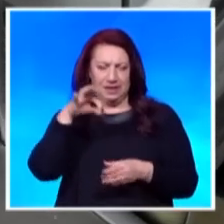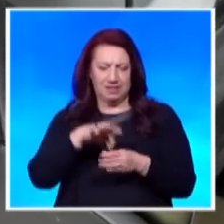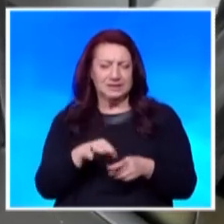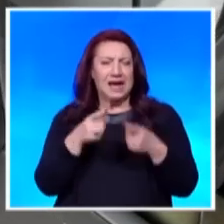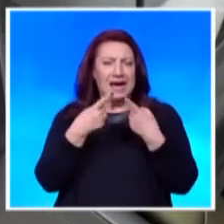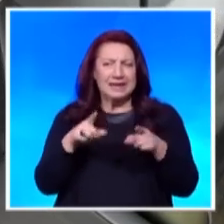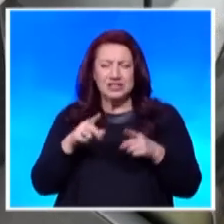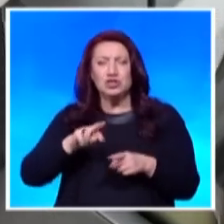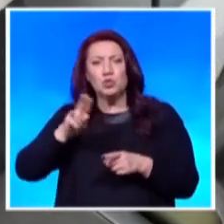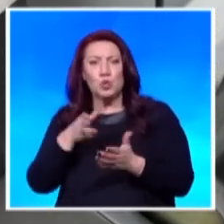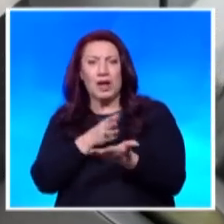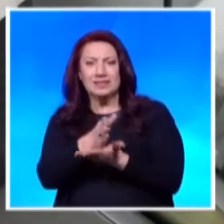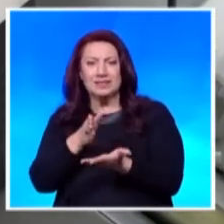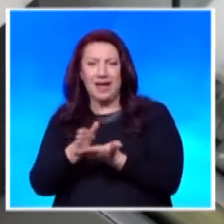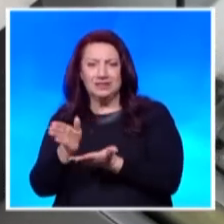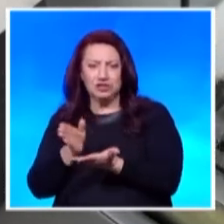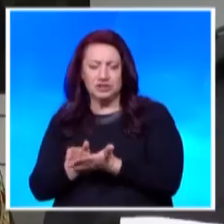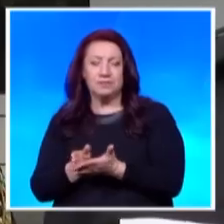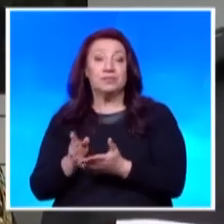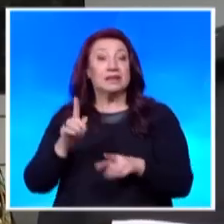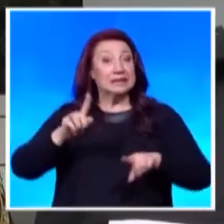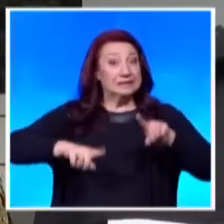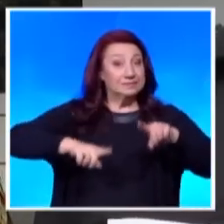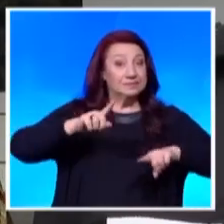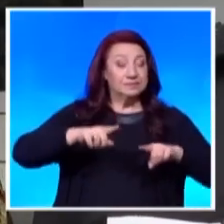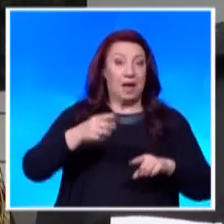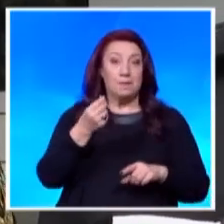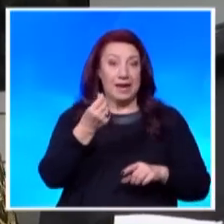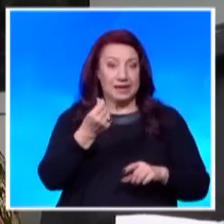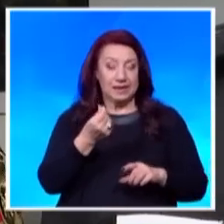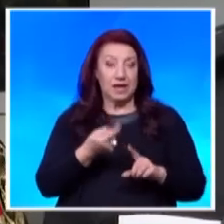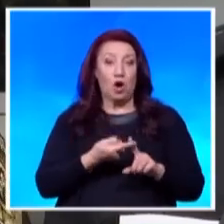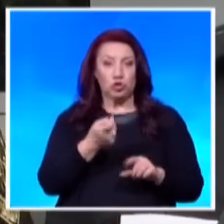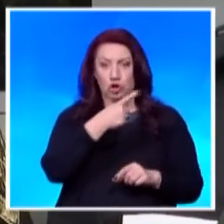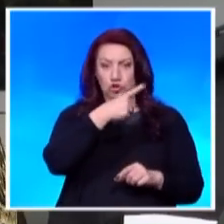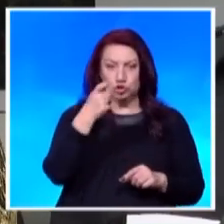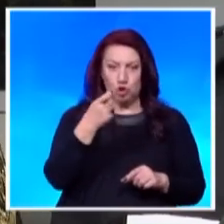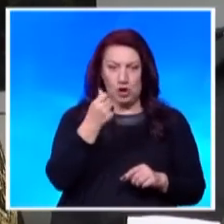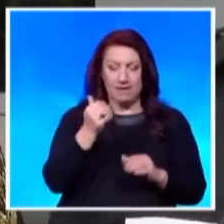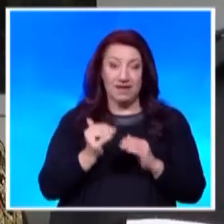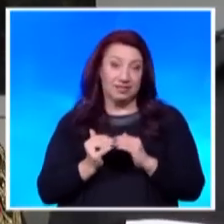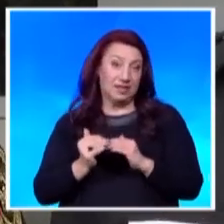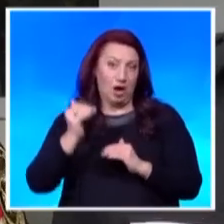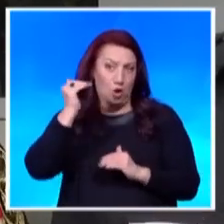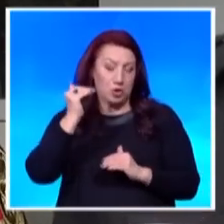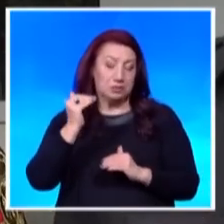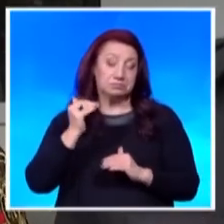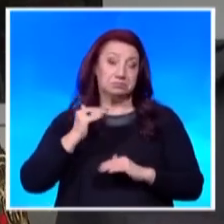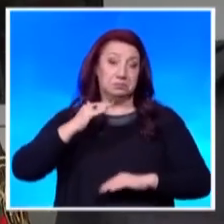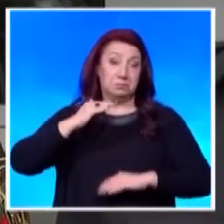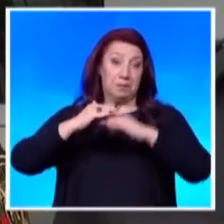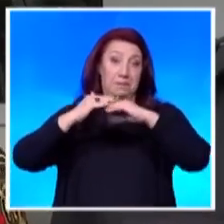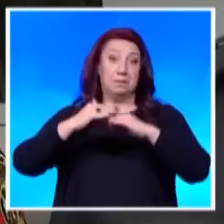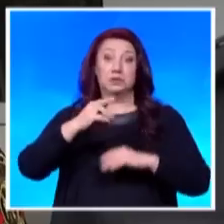купения вод отчита МВР. Различни са сумите, но да кажем 100 лева нагоре до 150 на